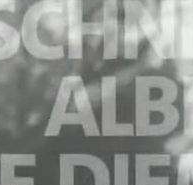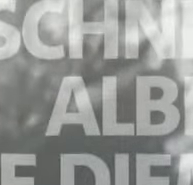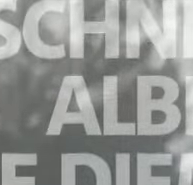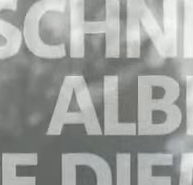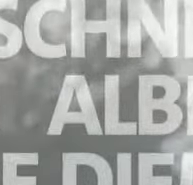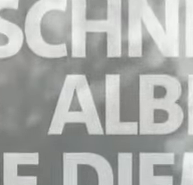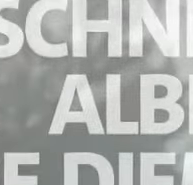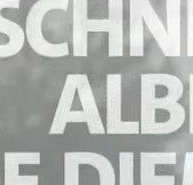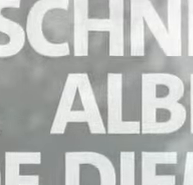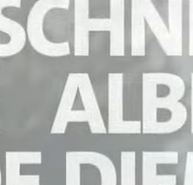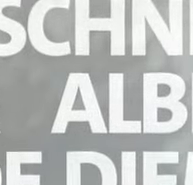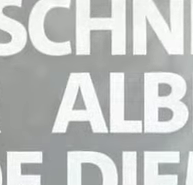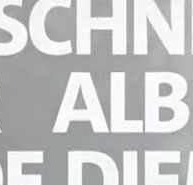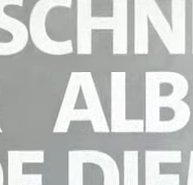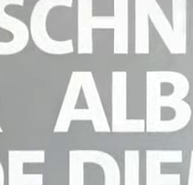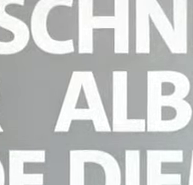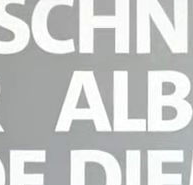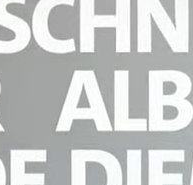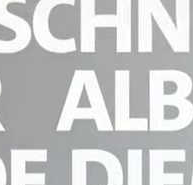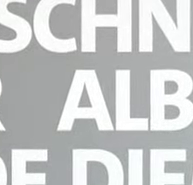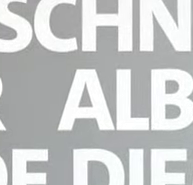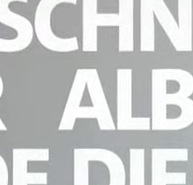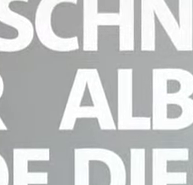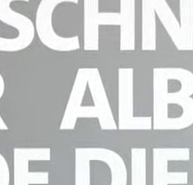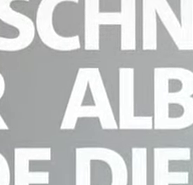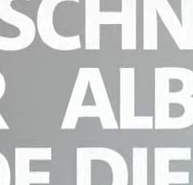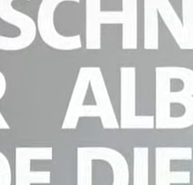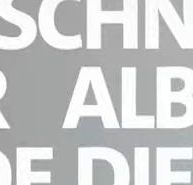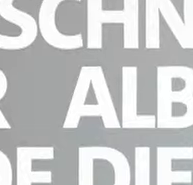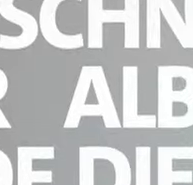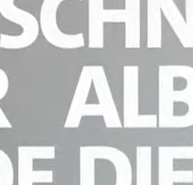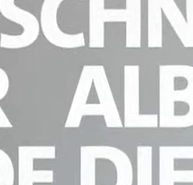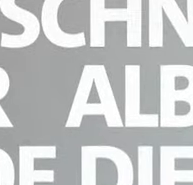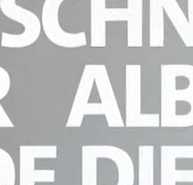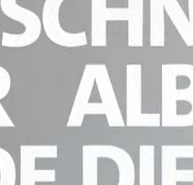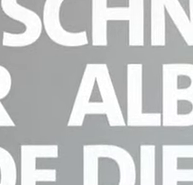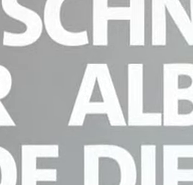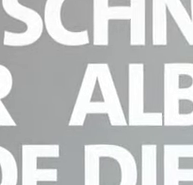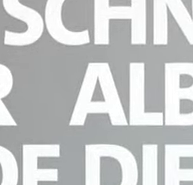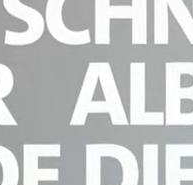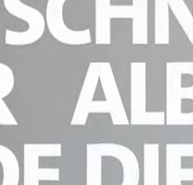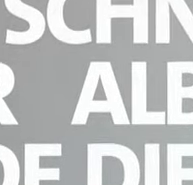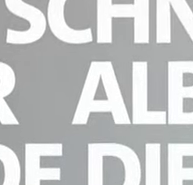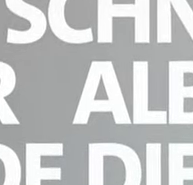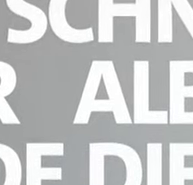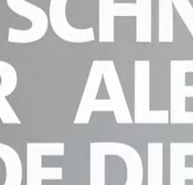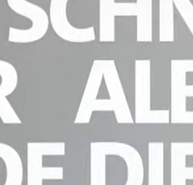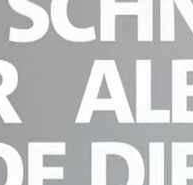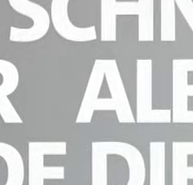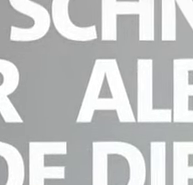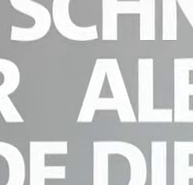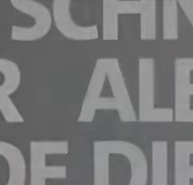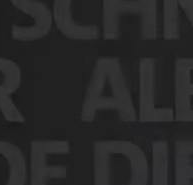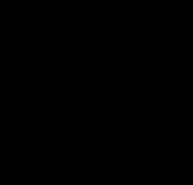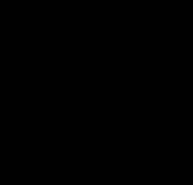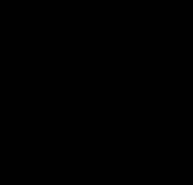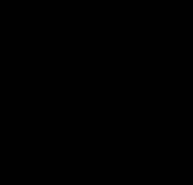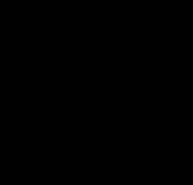Für die meisten Münchner eine Zeit voller Hoffnung auf ein Leben in Frieden.